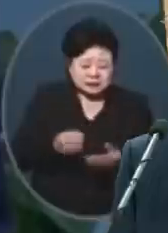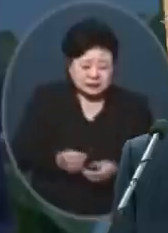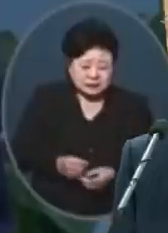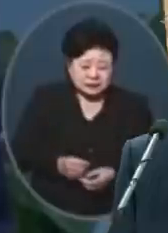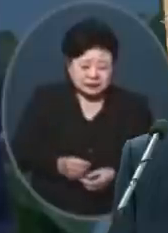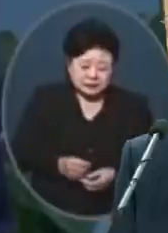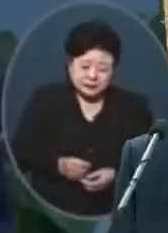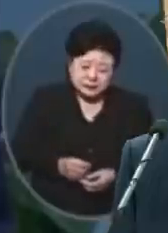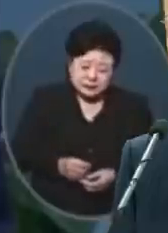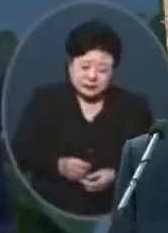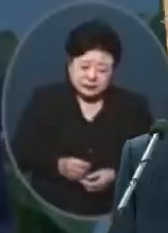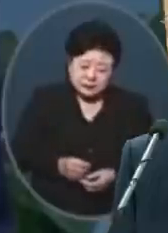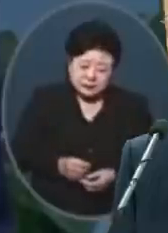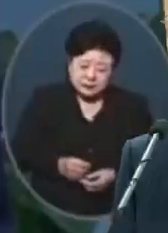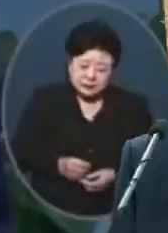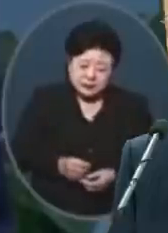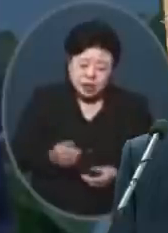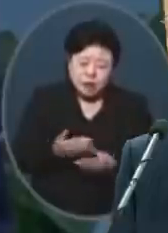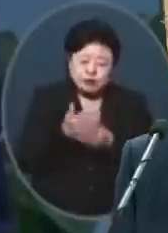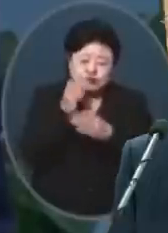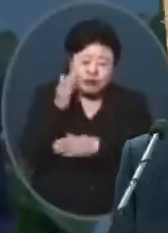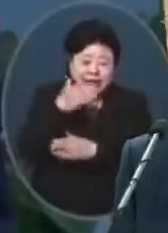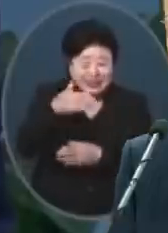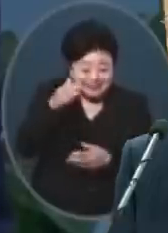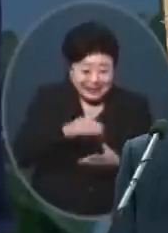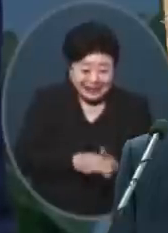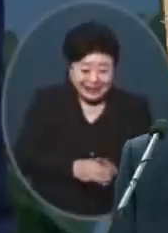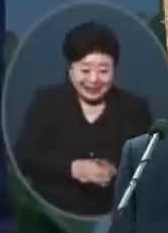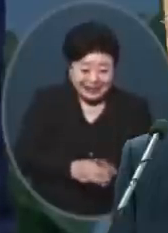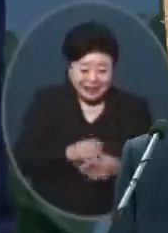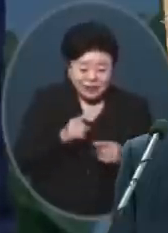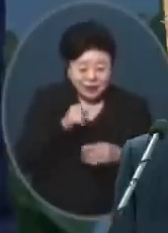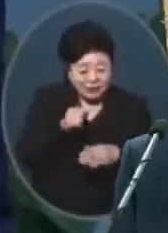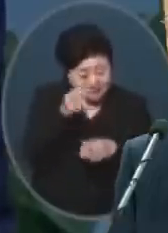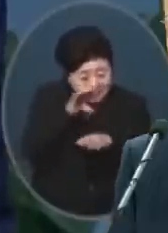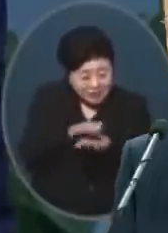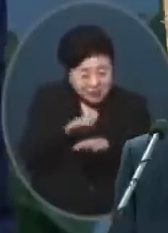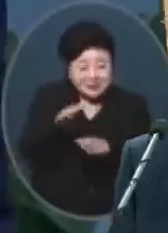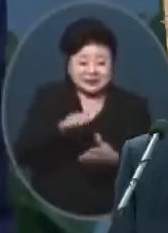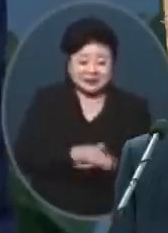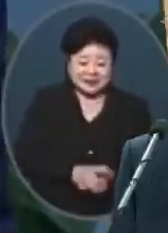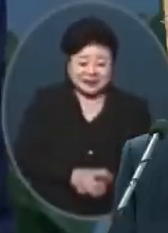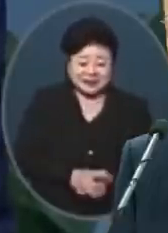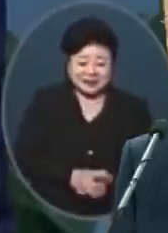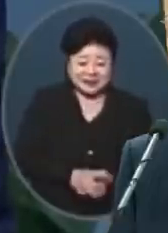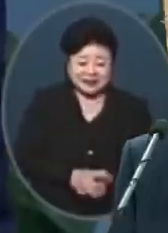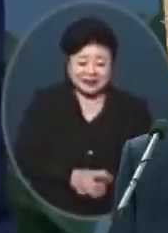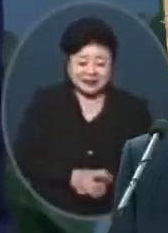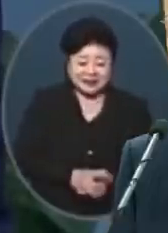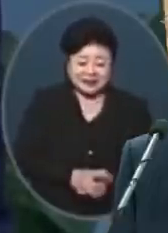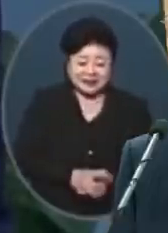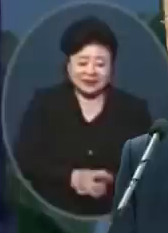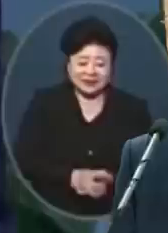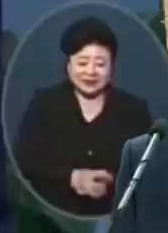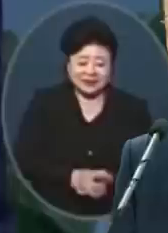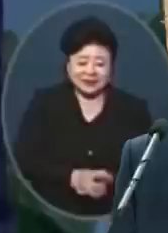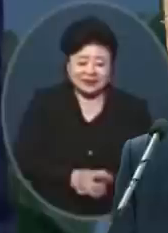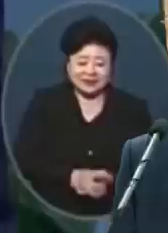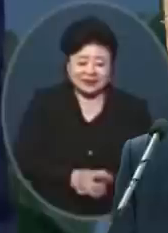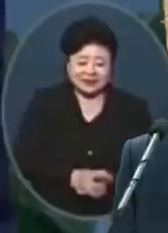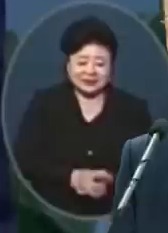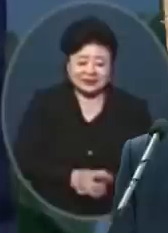잊어버렸는데 이 교회와 같이 예배를 보는데